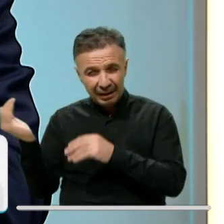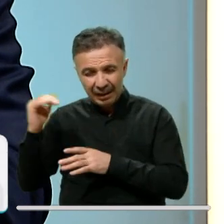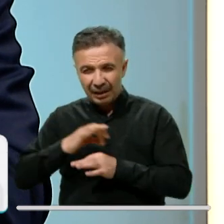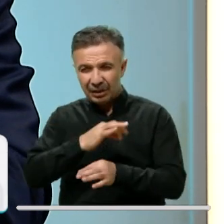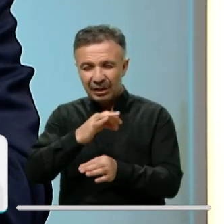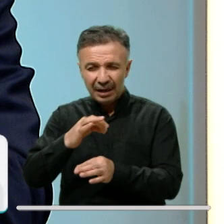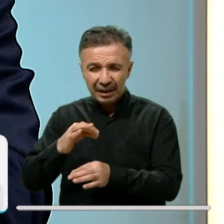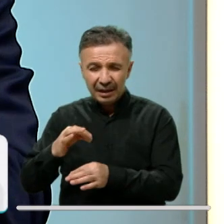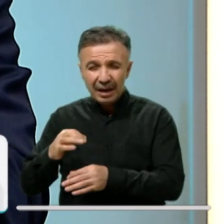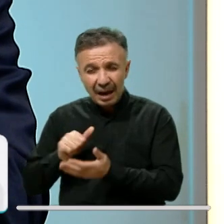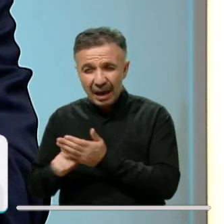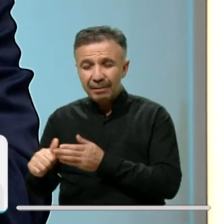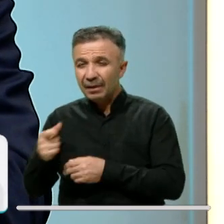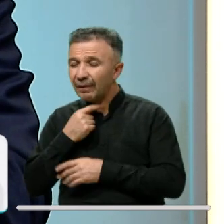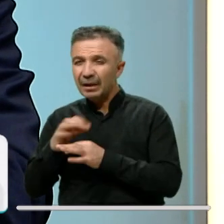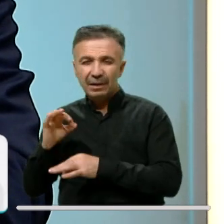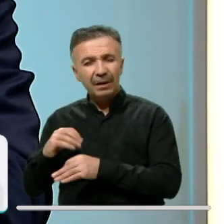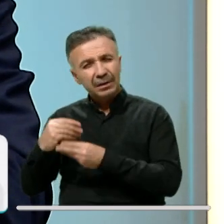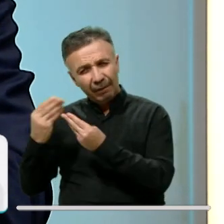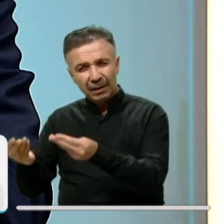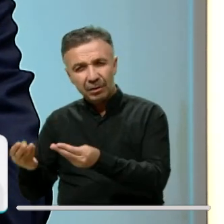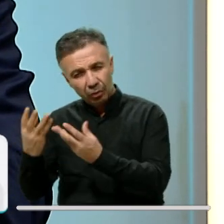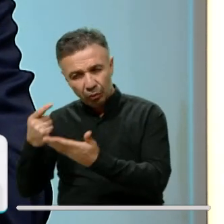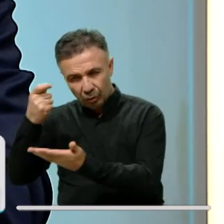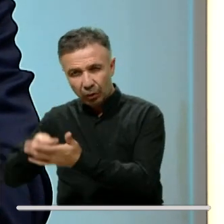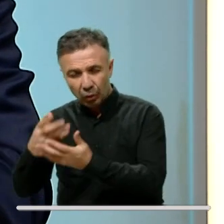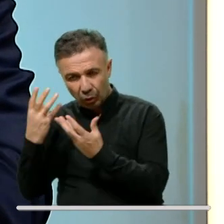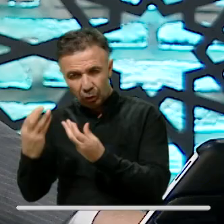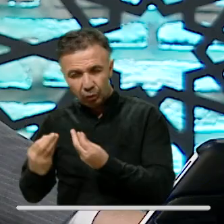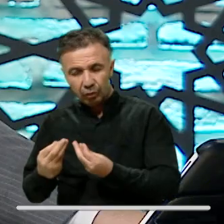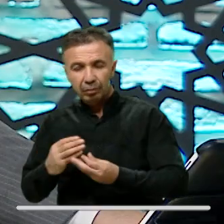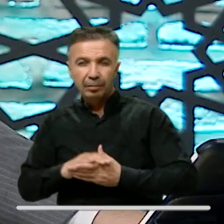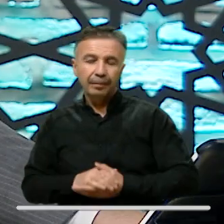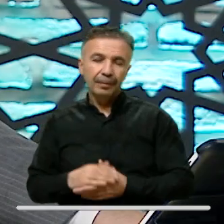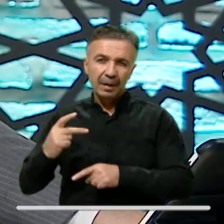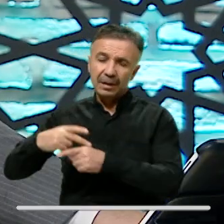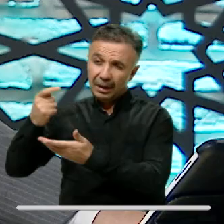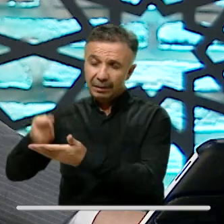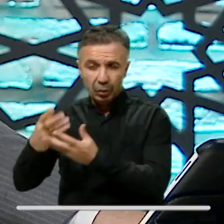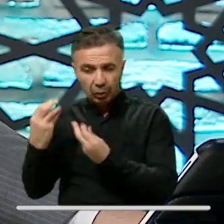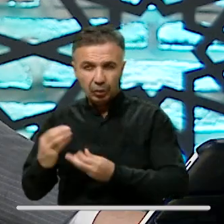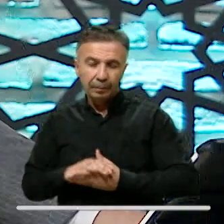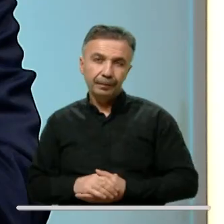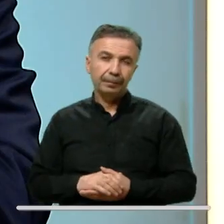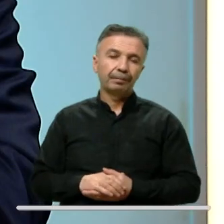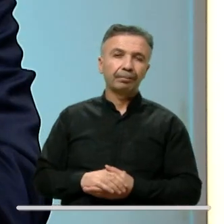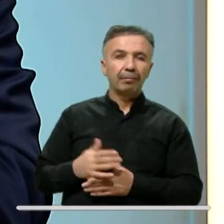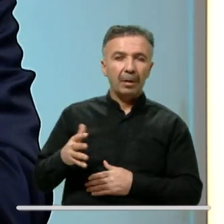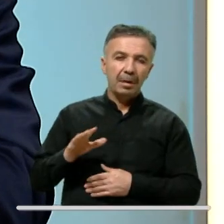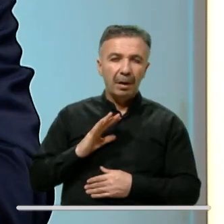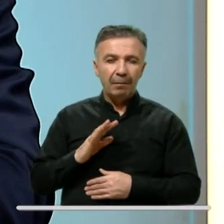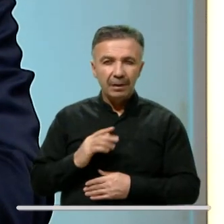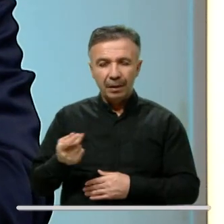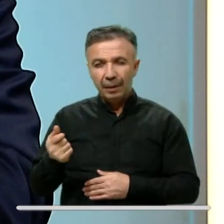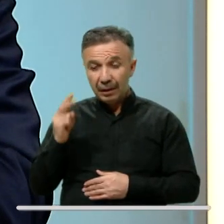fakir olduğundan eminse buraya verebilir. İhtimaldir. Başkaları da yiyebilir. O zaman riskli bir şey. Öyle bir ihtimal varsa